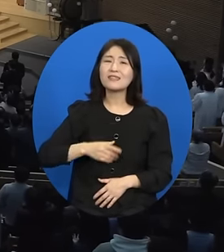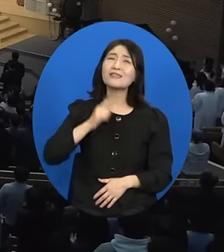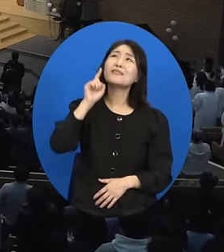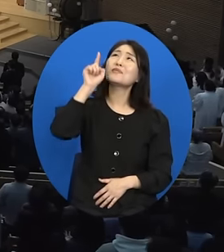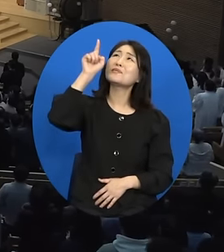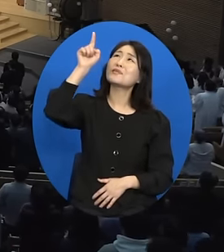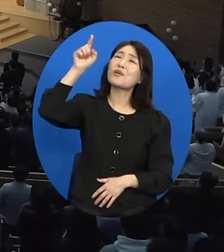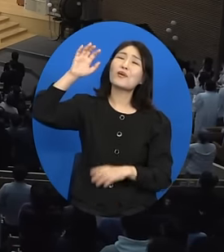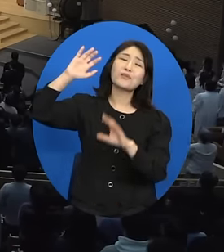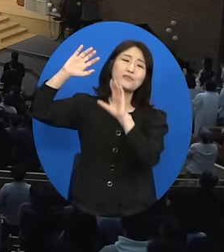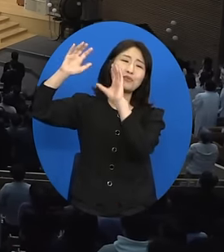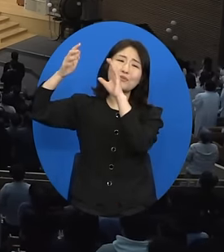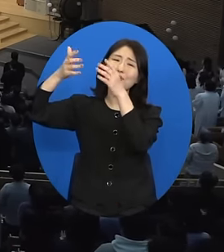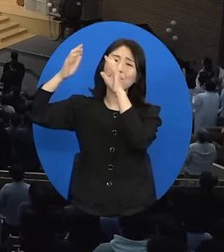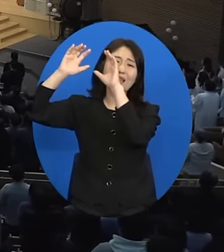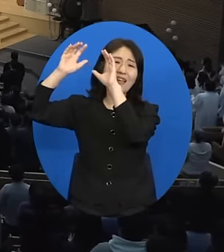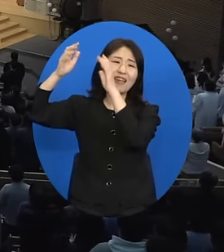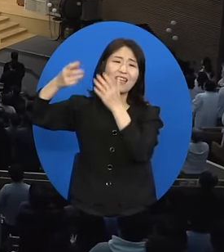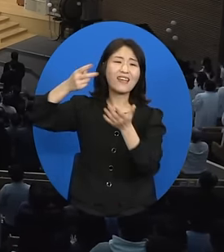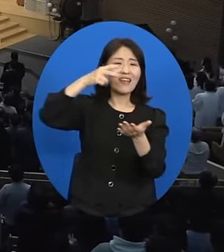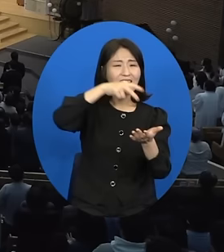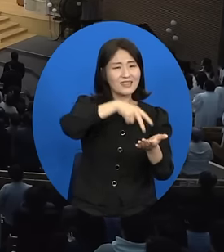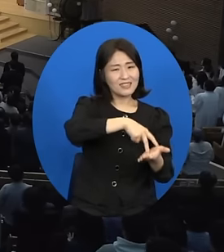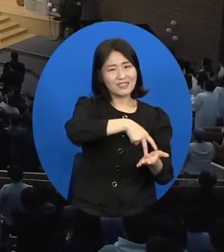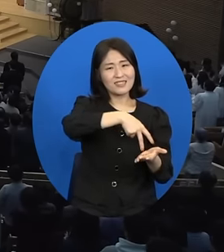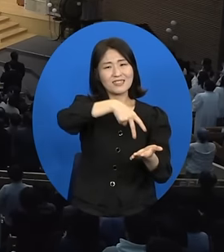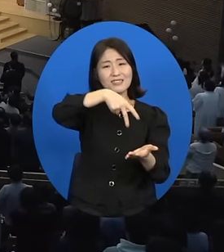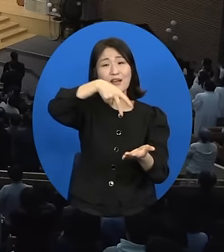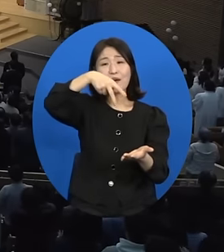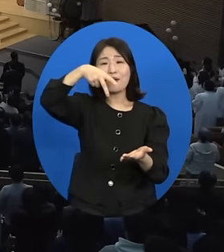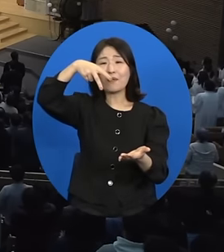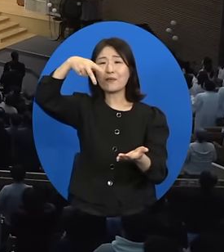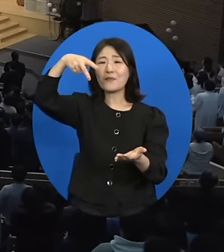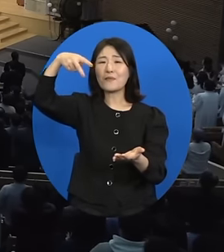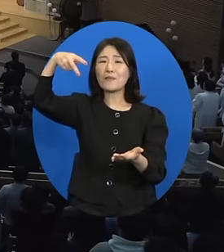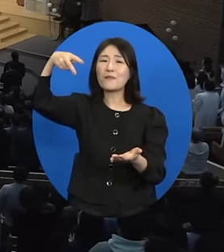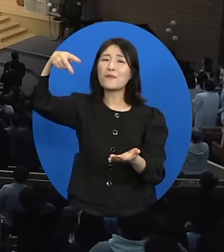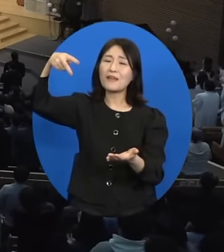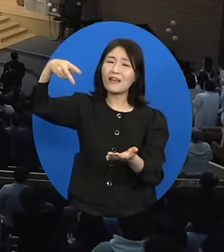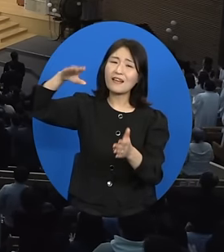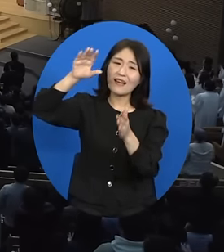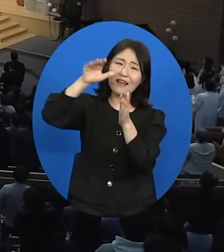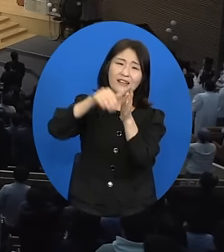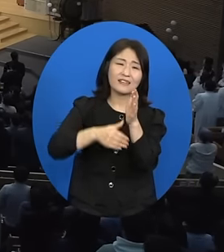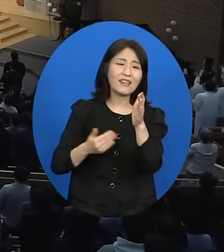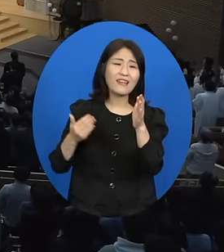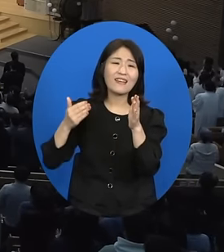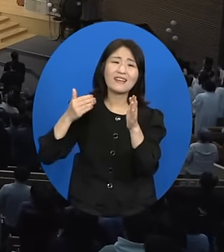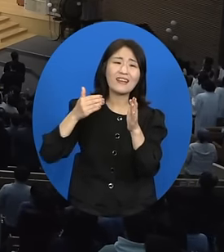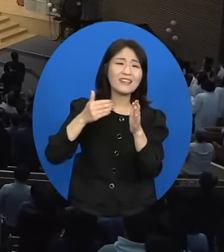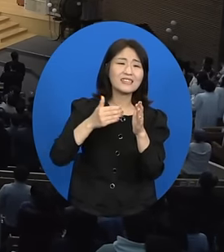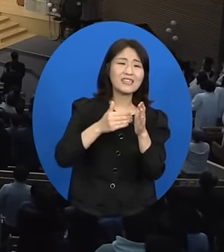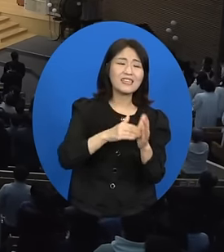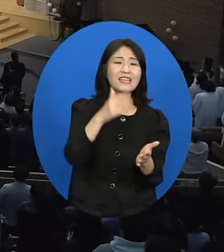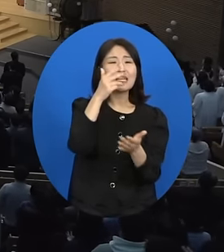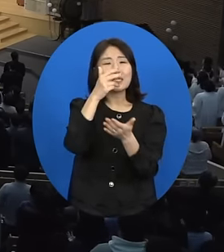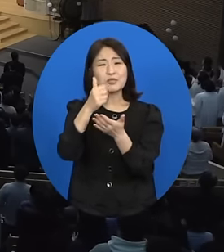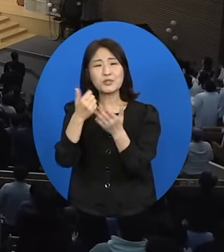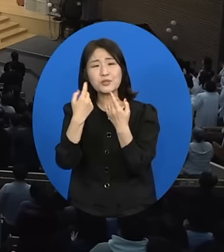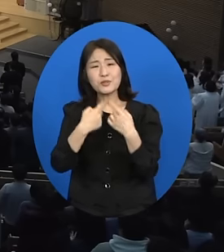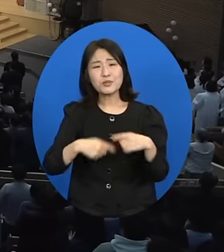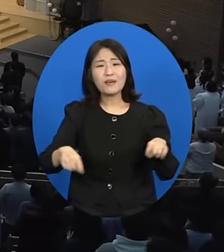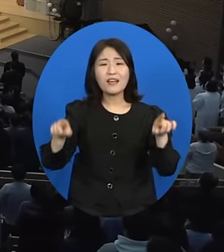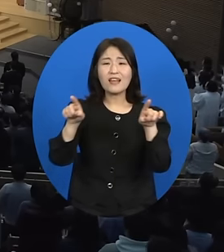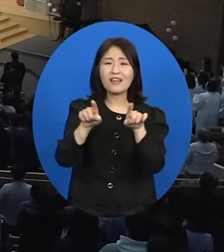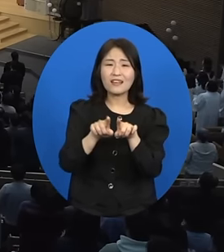우리들도 천국에 들려 올라갈 때까지